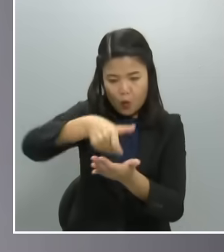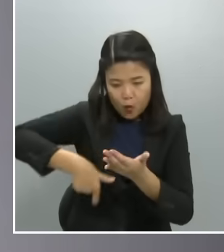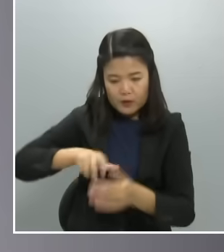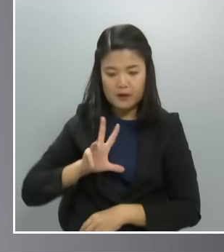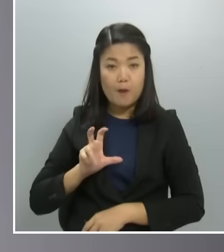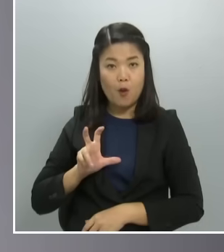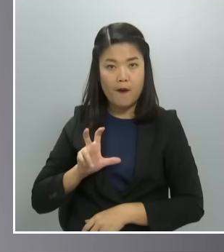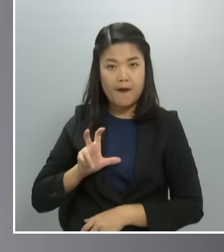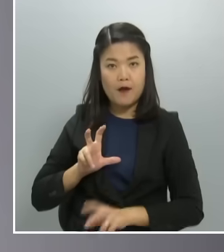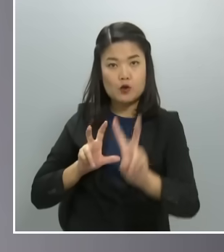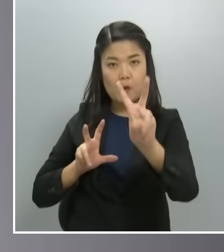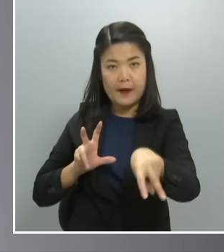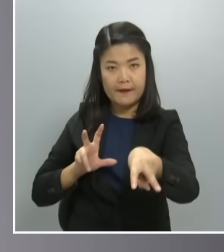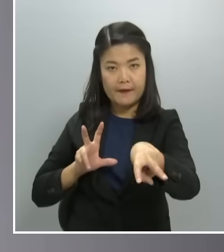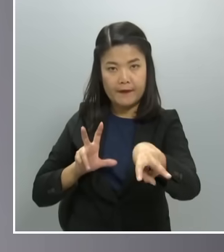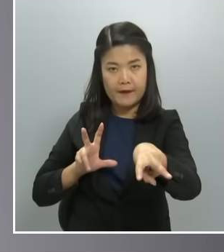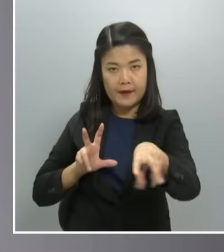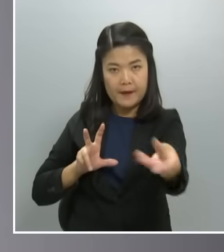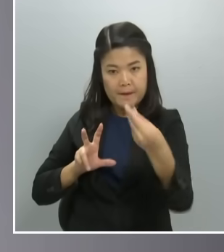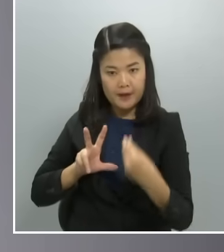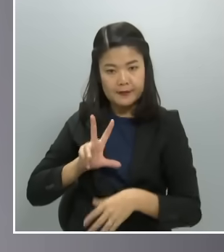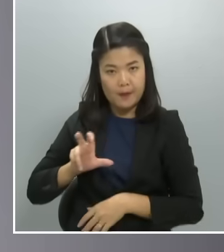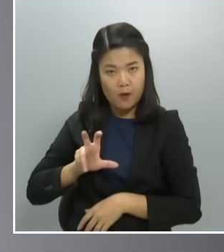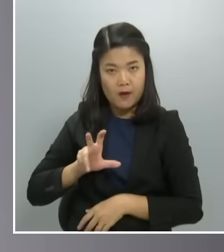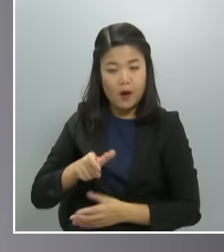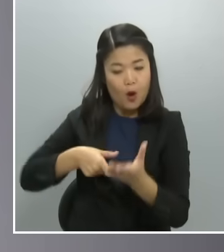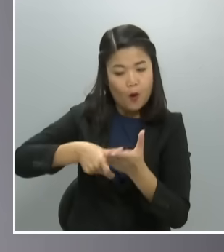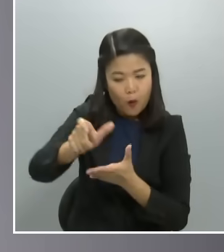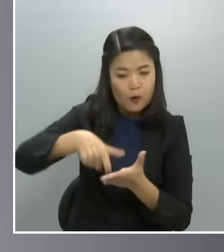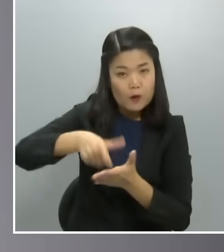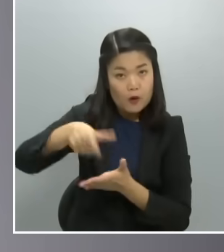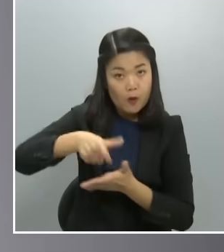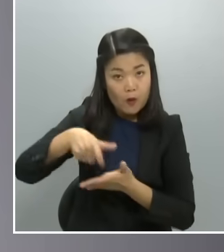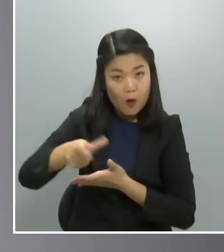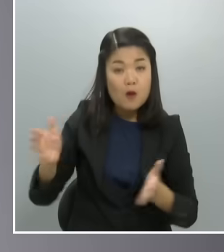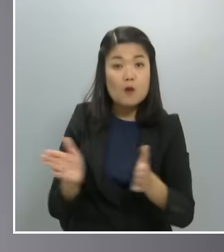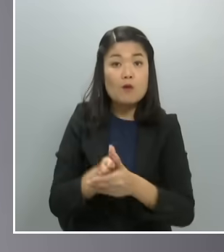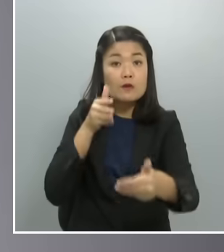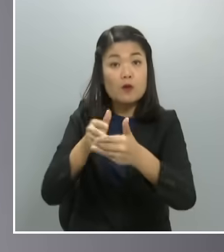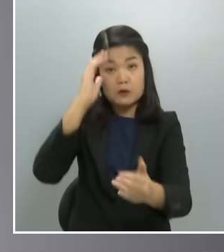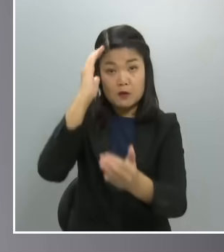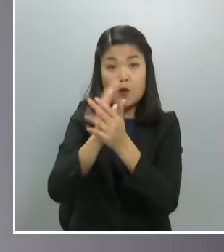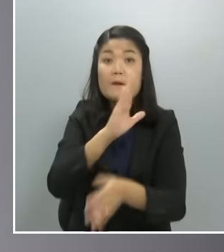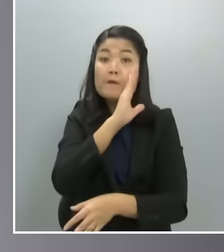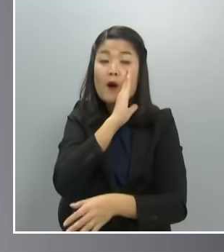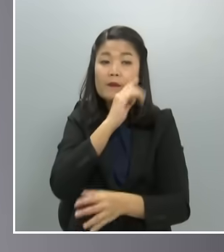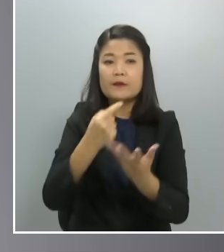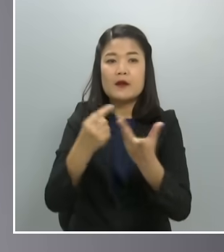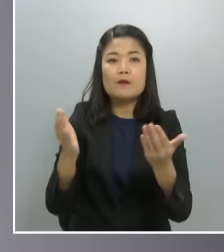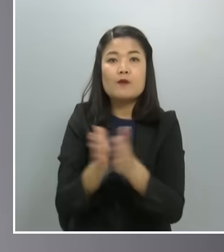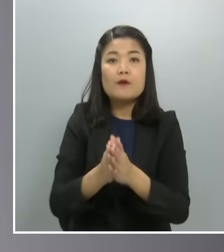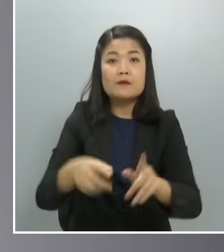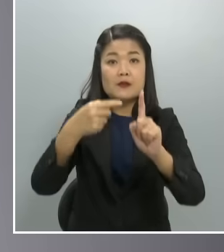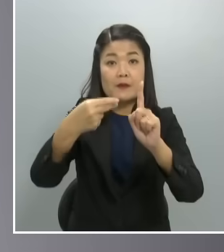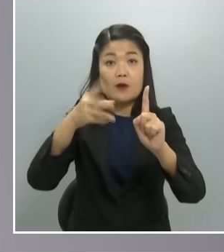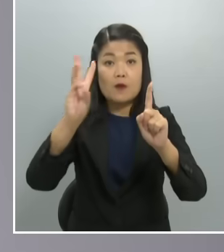งเชื่อ หลงเชื่อยอมโอนไปอีกหลายครั้งรวมทั้งหมดที่น้องโอนไปกับตำรวจปลอม 16,000 บาท